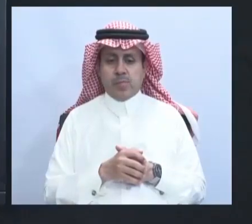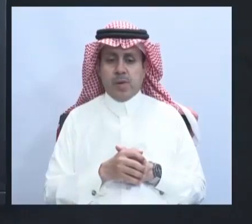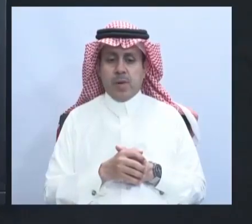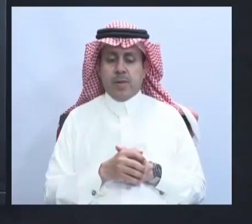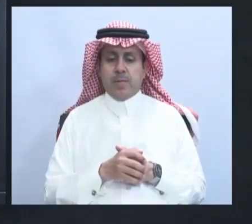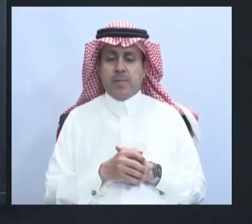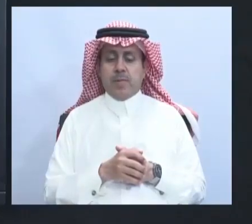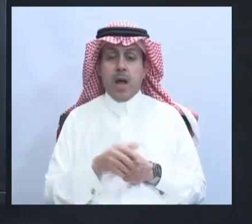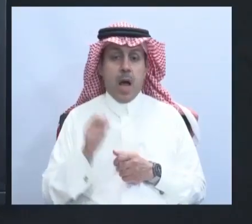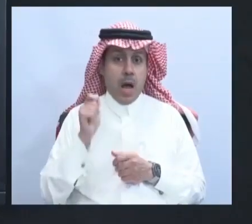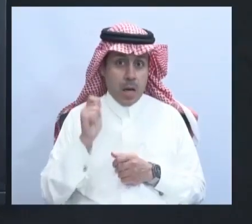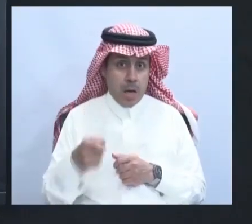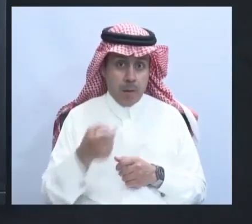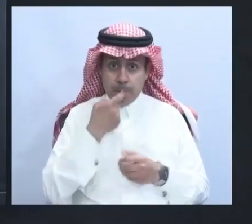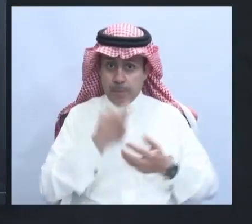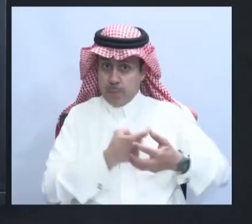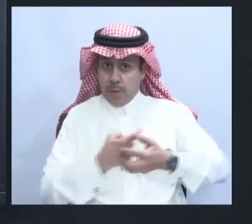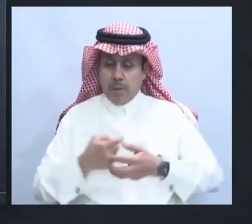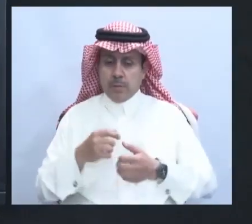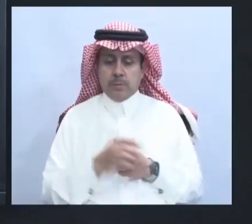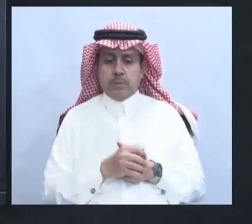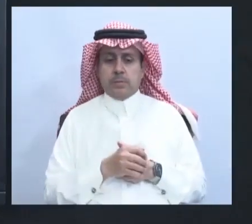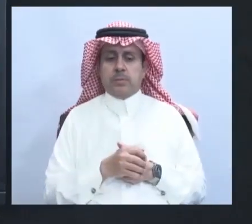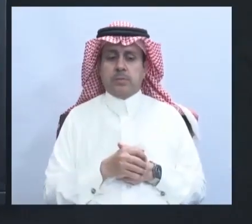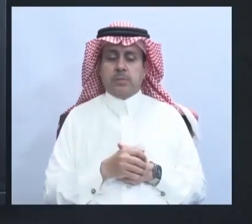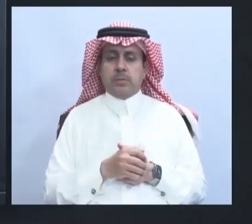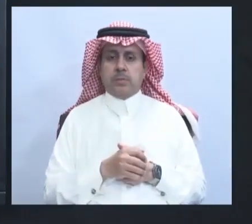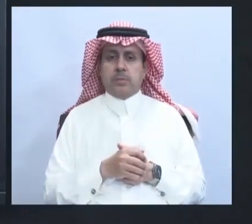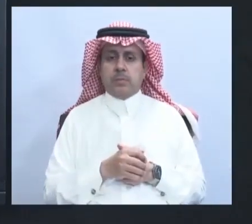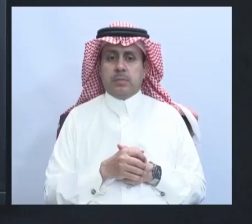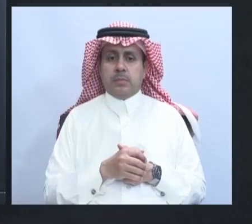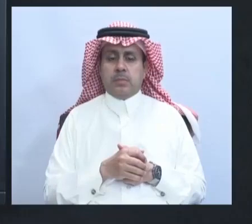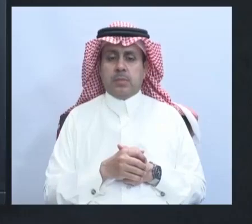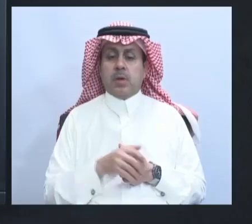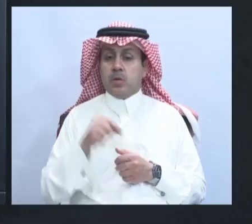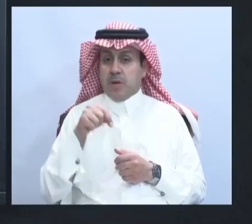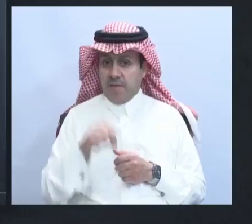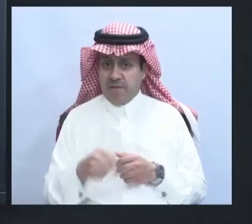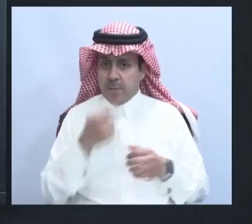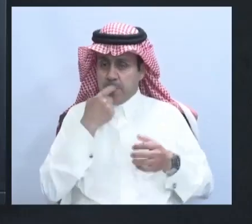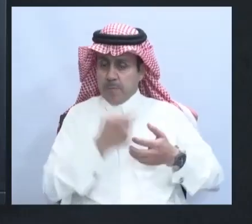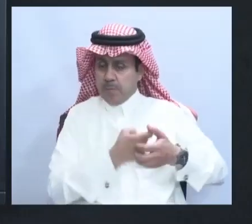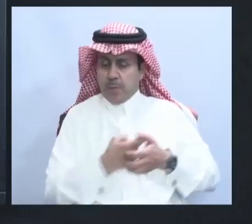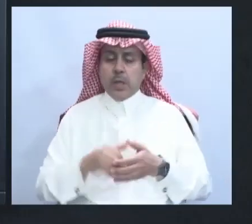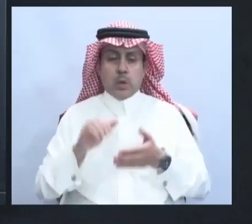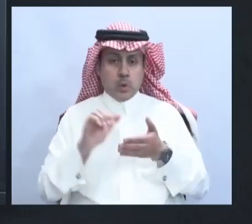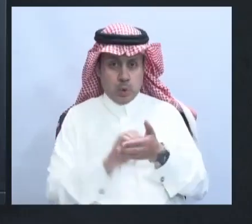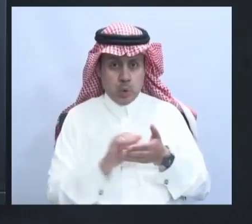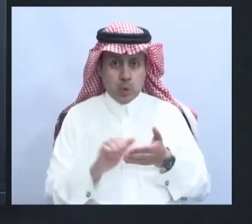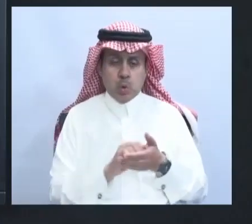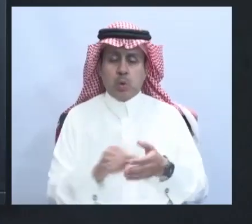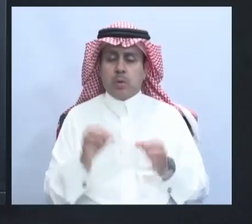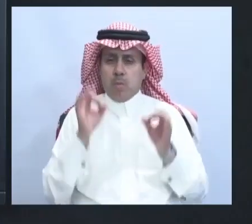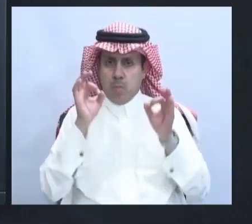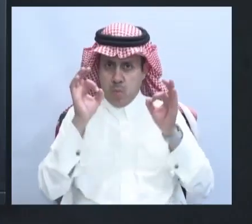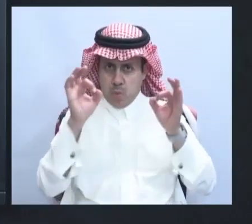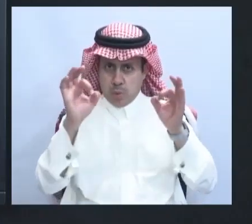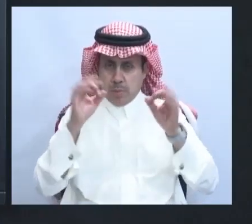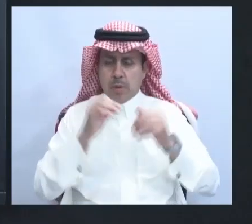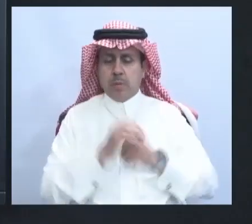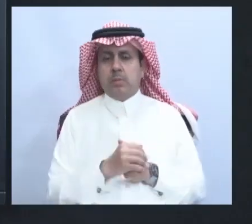الى احكام الرضاع هنا اذا وجد الرضاع بالشروط المعتبره